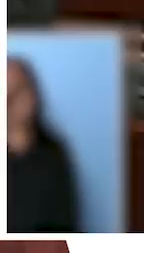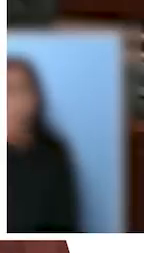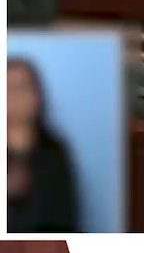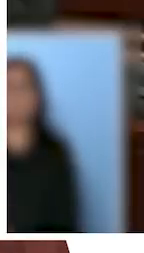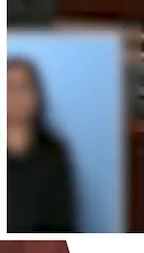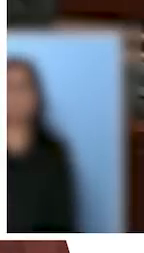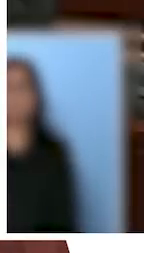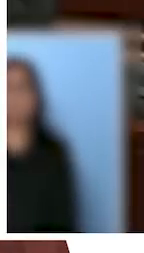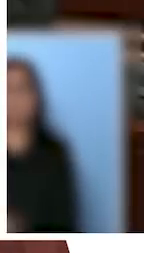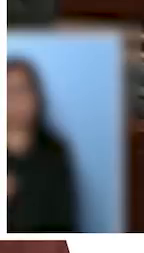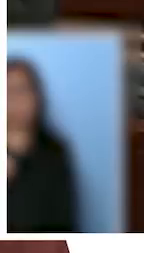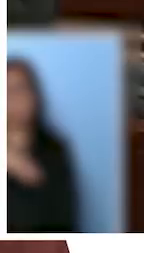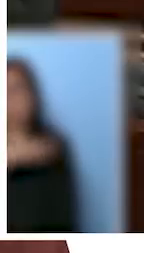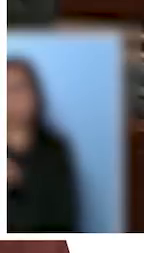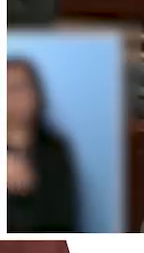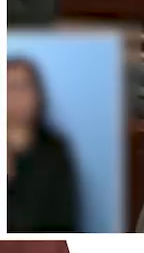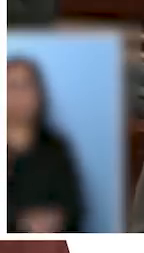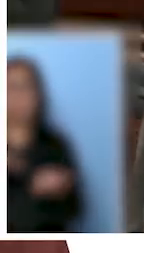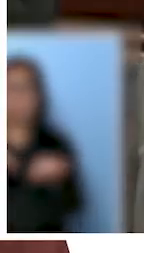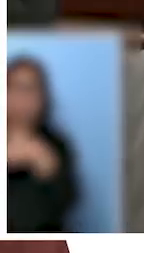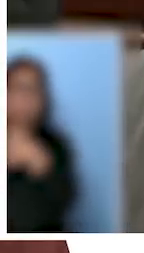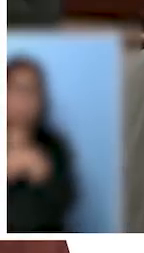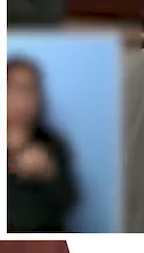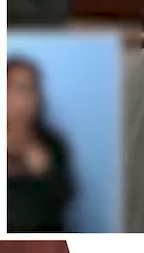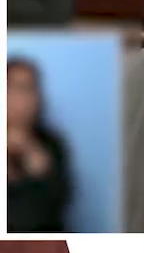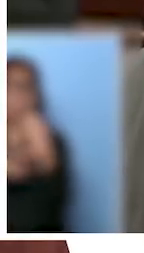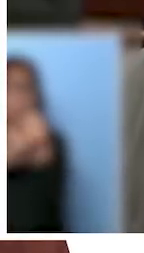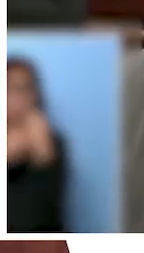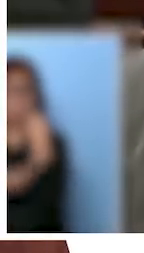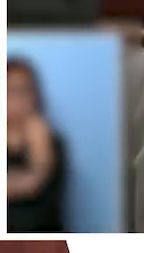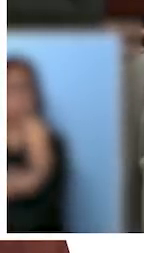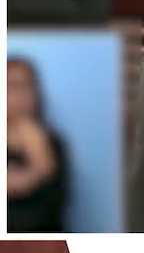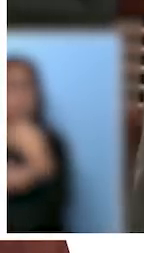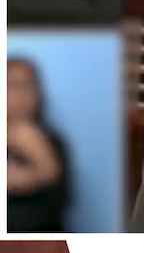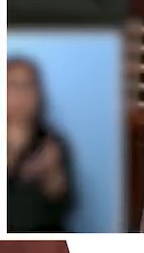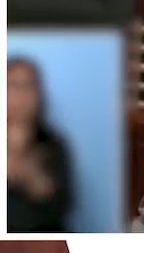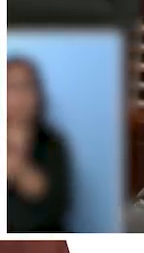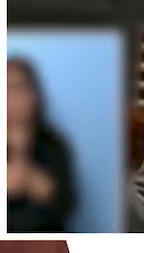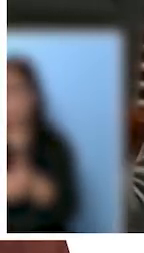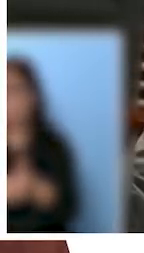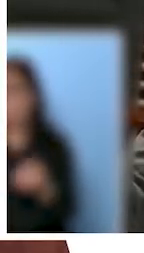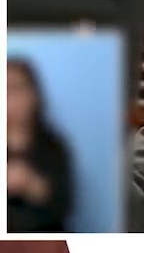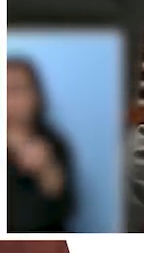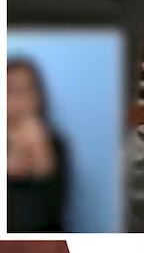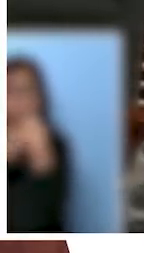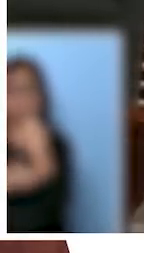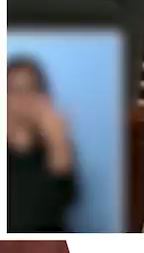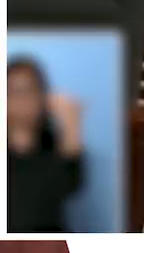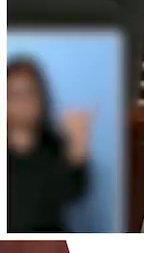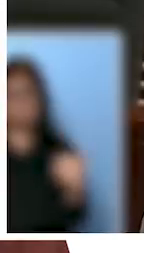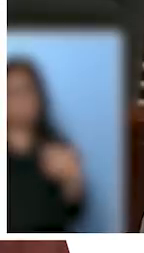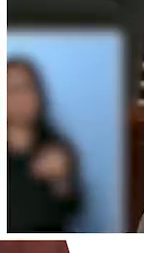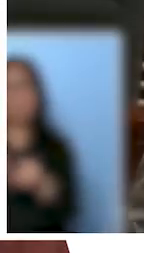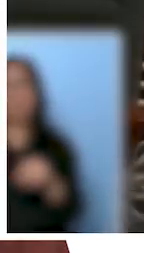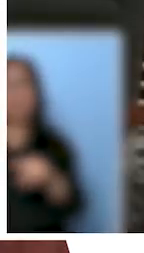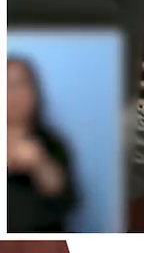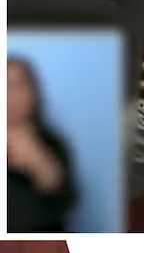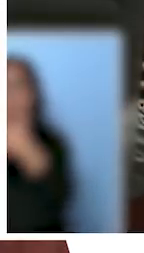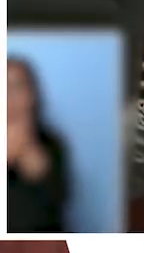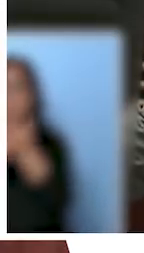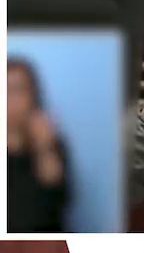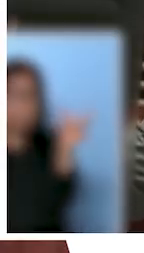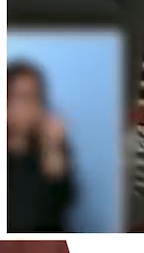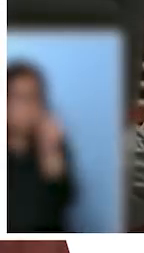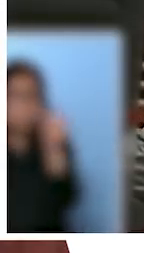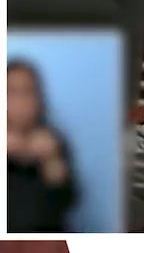問。既然我哋任命海外嘅普通法嘅地區嘅資深嘅法官，我哋都係當然嘅原意都係希望能夠吸收